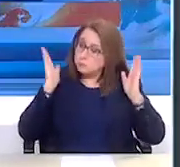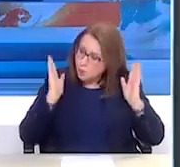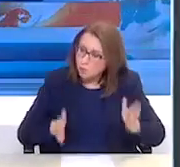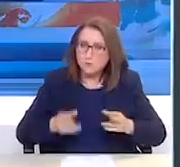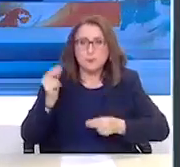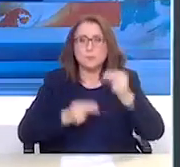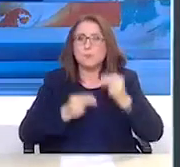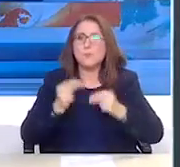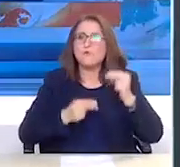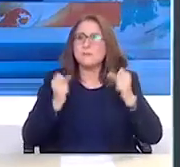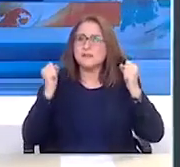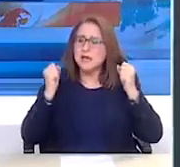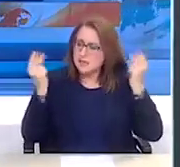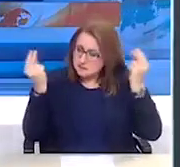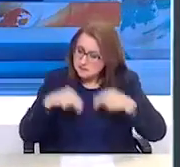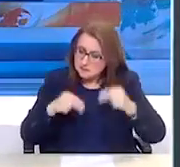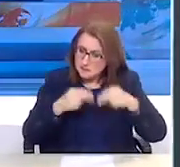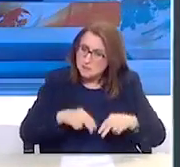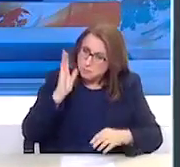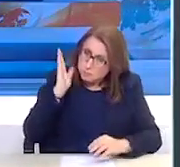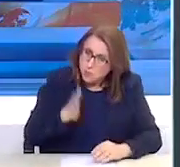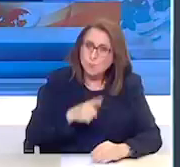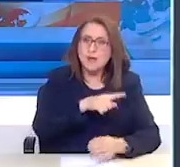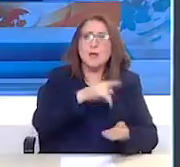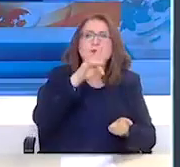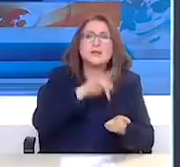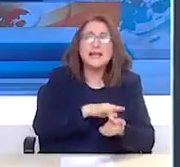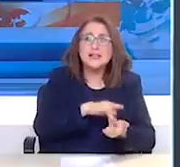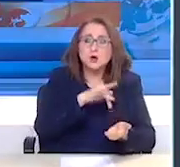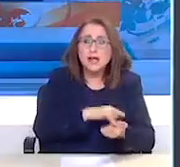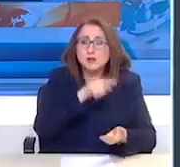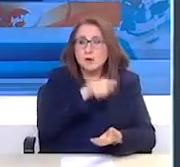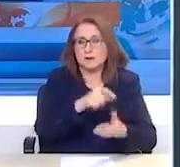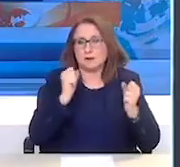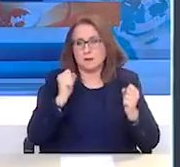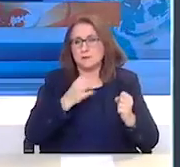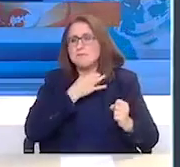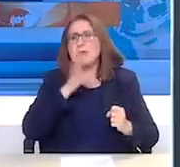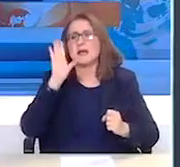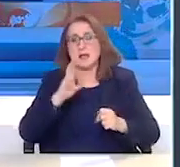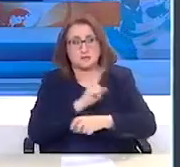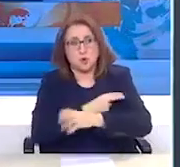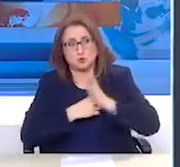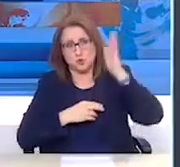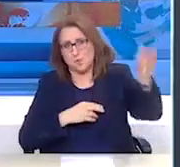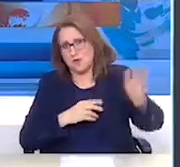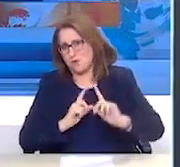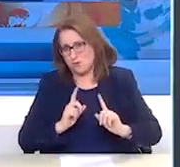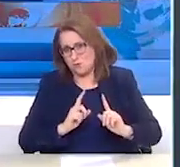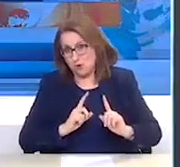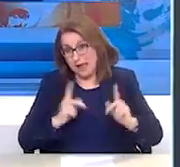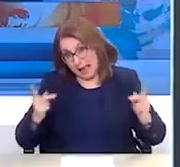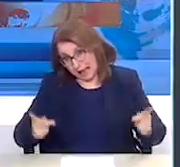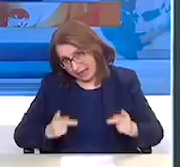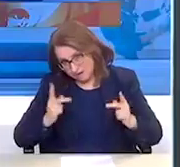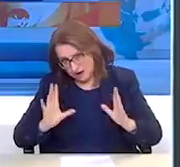σε πρωτοβάθμιο επίπεδο, χωρίς να χρειάζεται να πηγαίνουμε στα νοσοκομεία. Γιατί τις τελευταίες ημέρες, τον τελευταίο μήνα, θα έχουμε